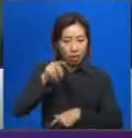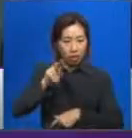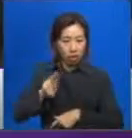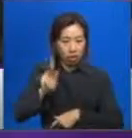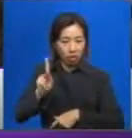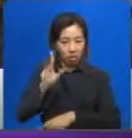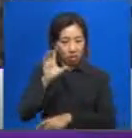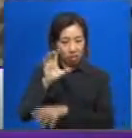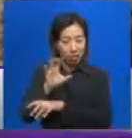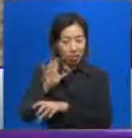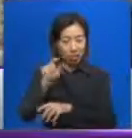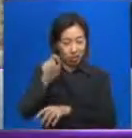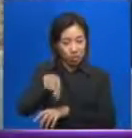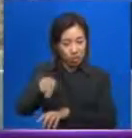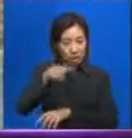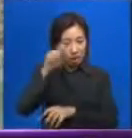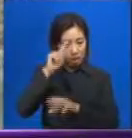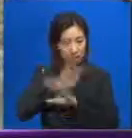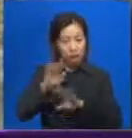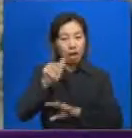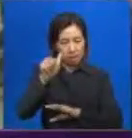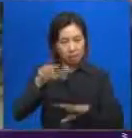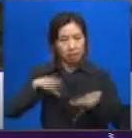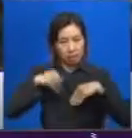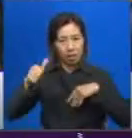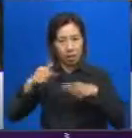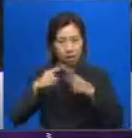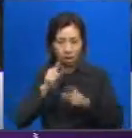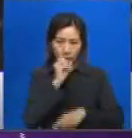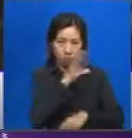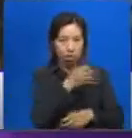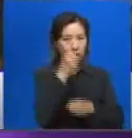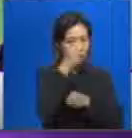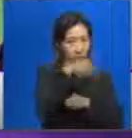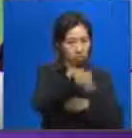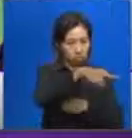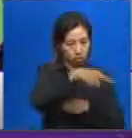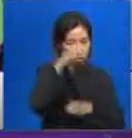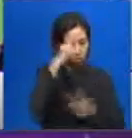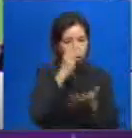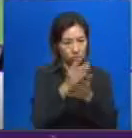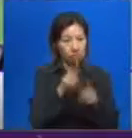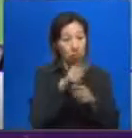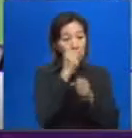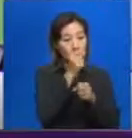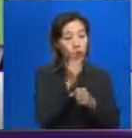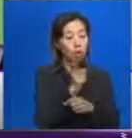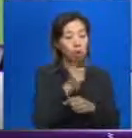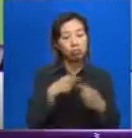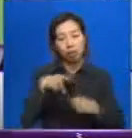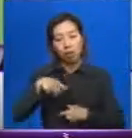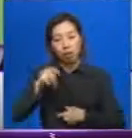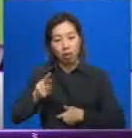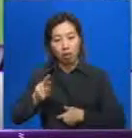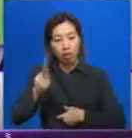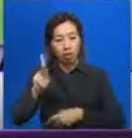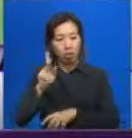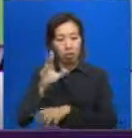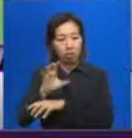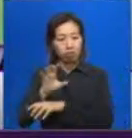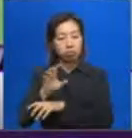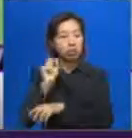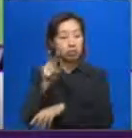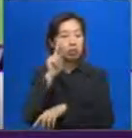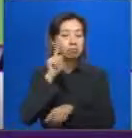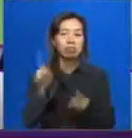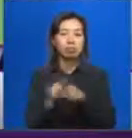ให้ยุติการชุมนุมด้วยเพราะหากยังมีการชุมนุมอยู่ก็ต้องต่ออายุพรกฉุกเฉินต่อไปยืนยันรัฐบาลทำความเ